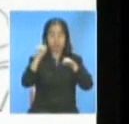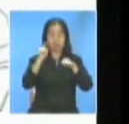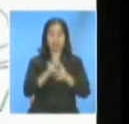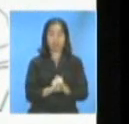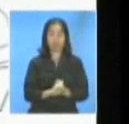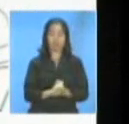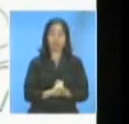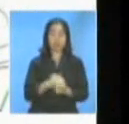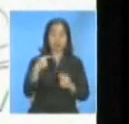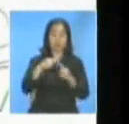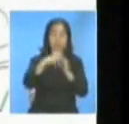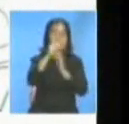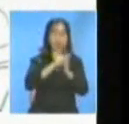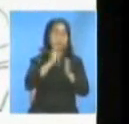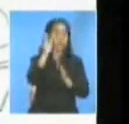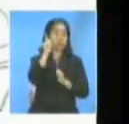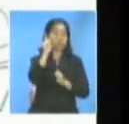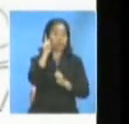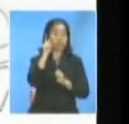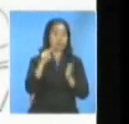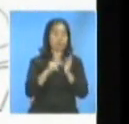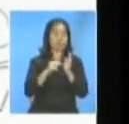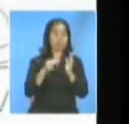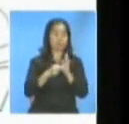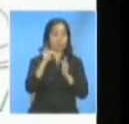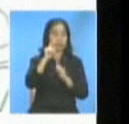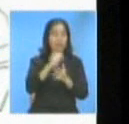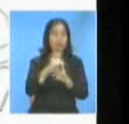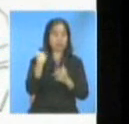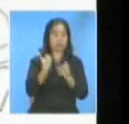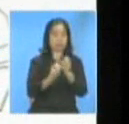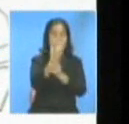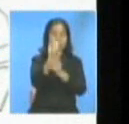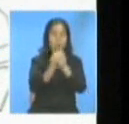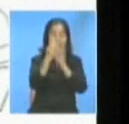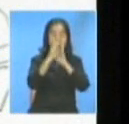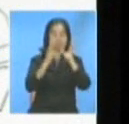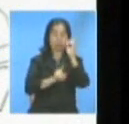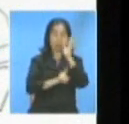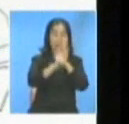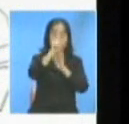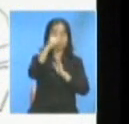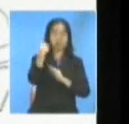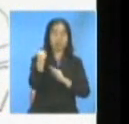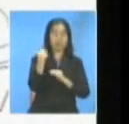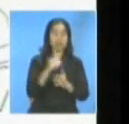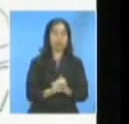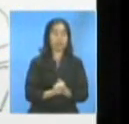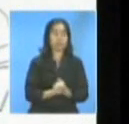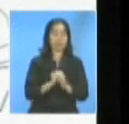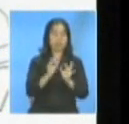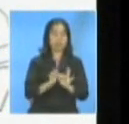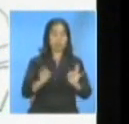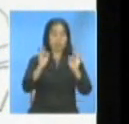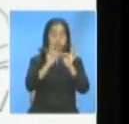สีเอกสีเขียวๆอันข้างสุดจะเห็นว่าป่าไม้สมบูรณ์และเป็นสถาน